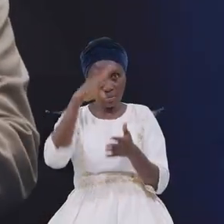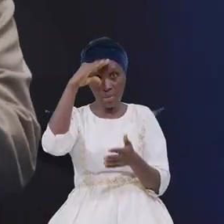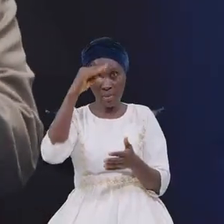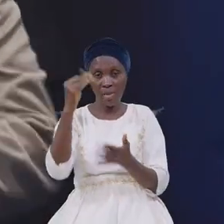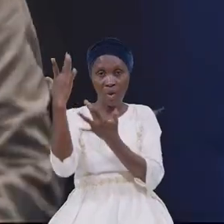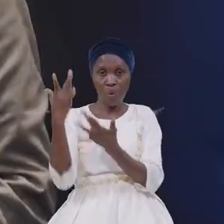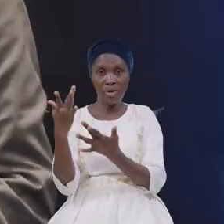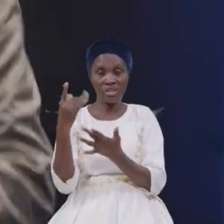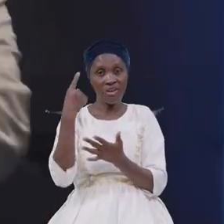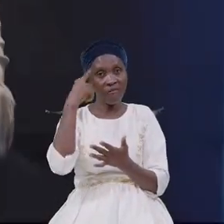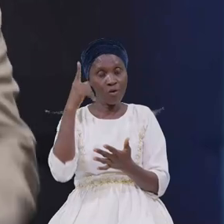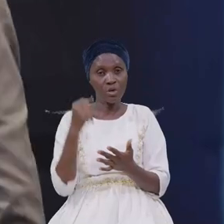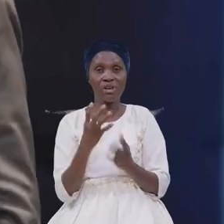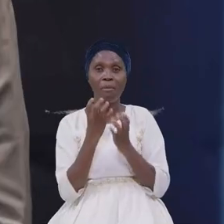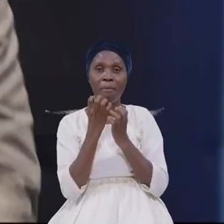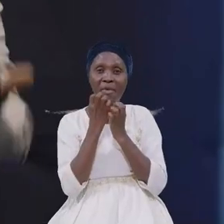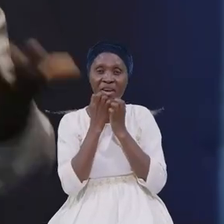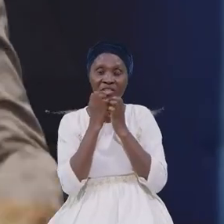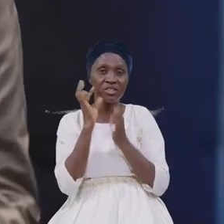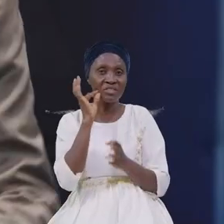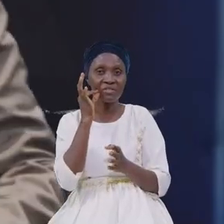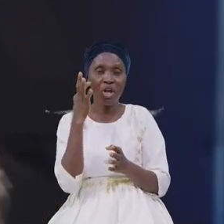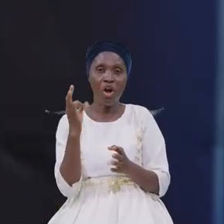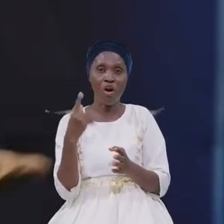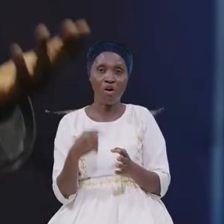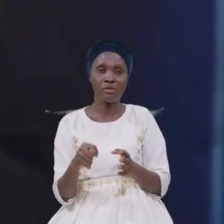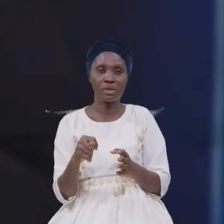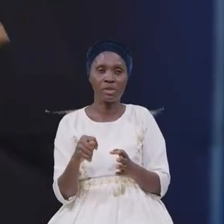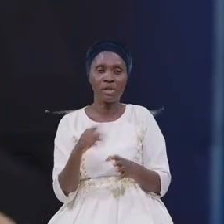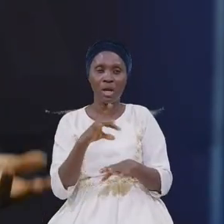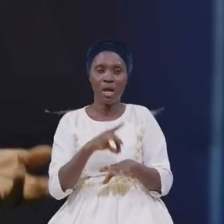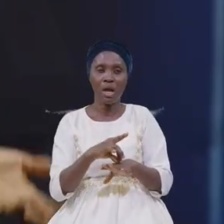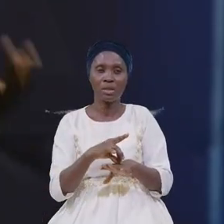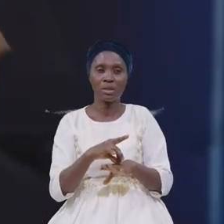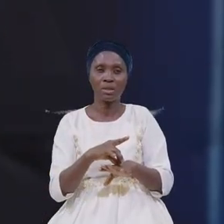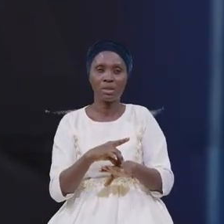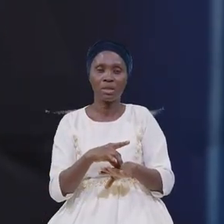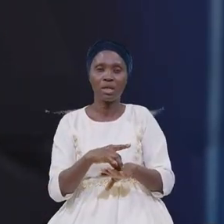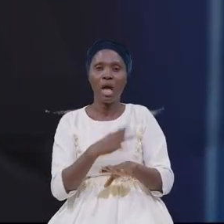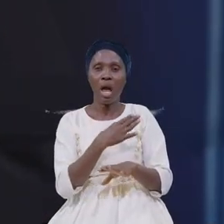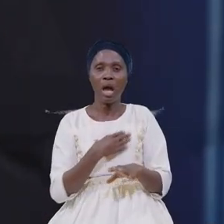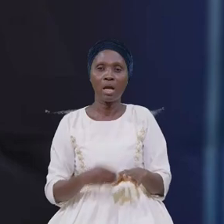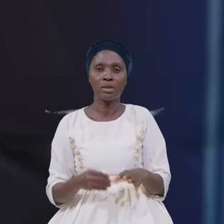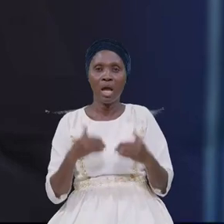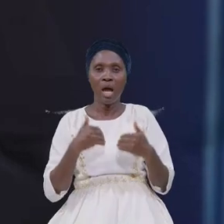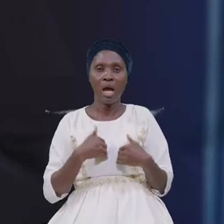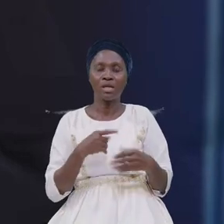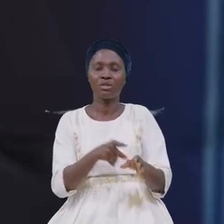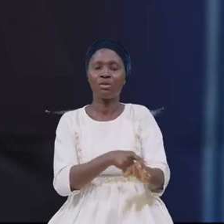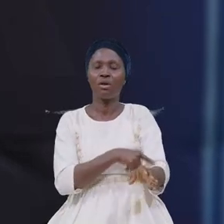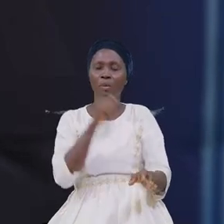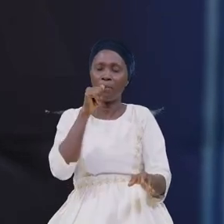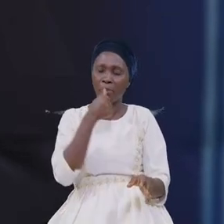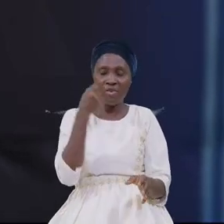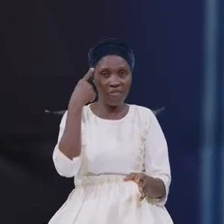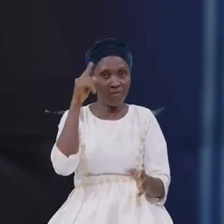Voici le laboureur attend le précieux fruit de la terre, prenant patience à son